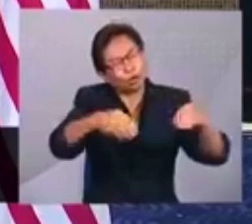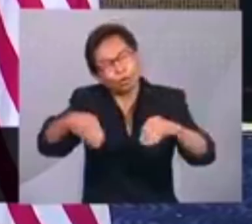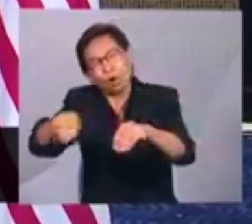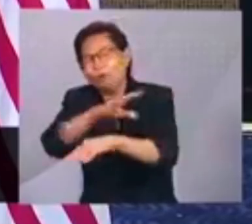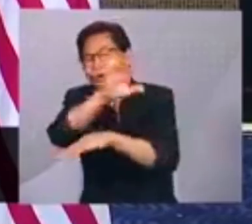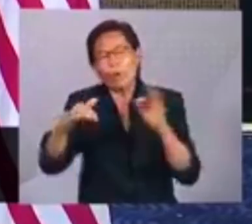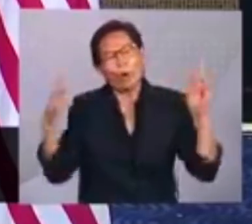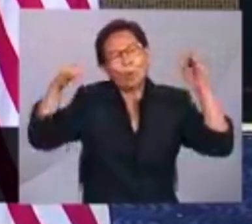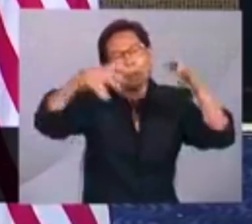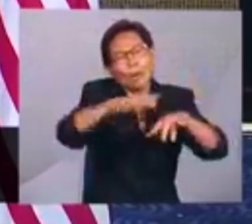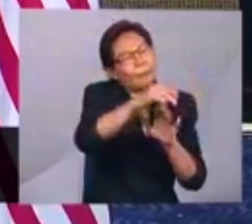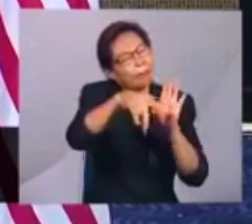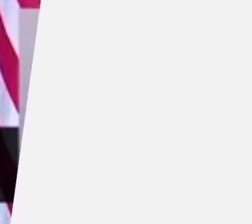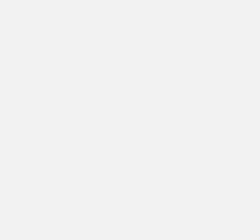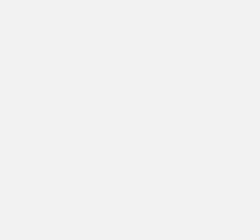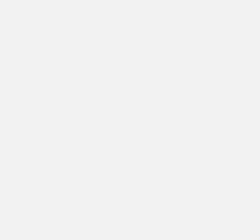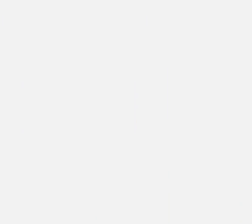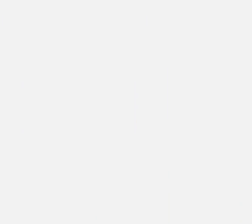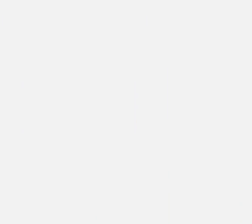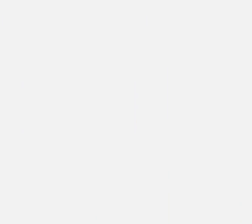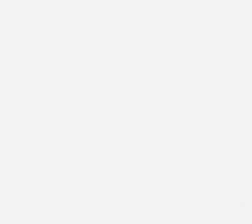bentuk persidangan dan pameran